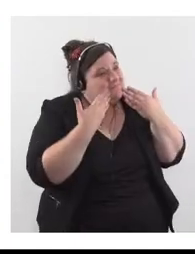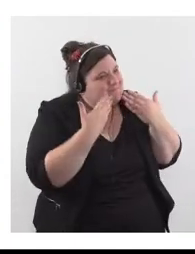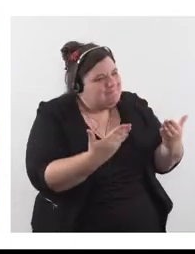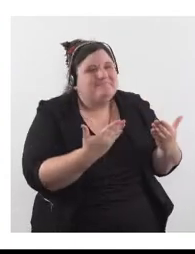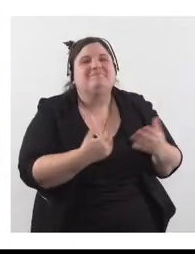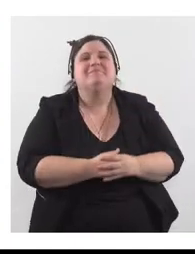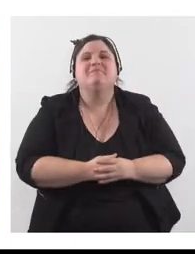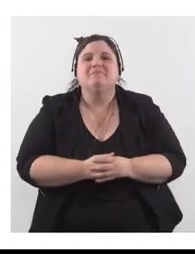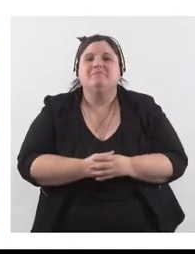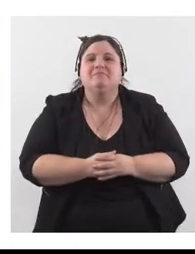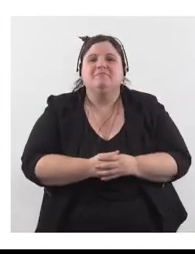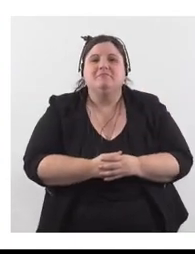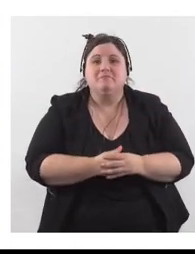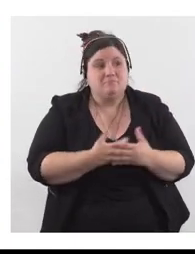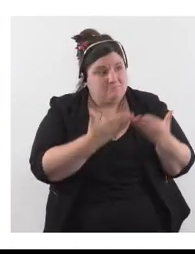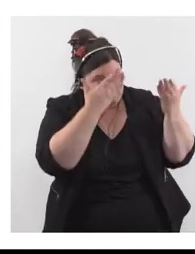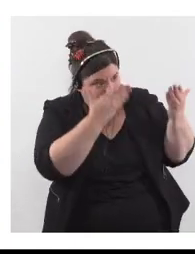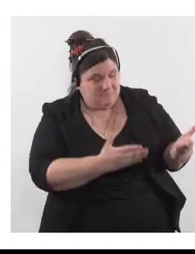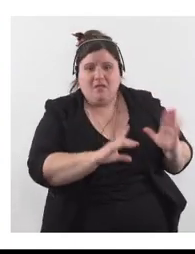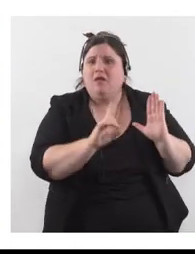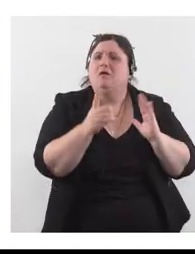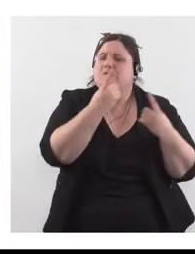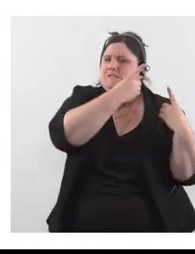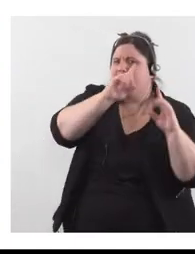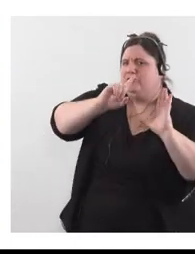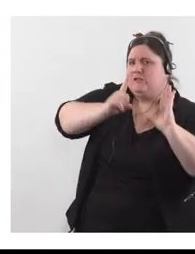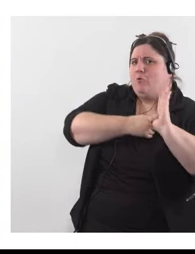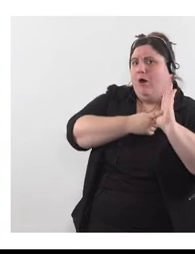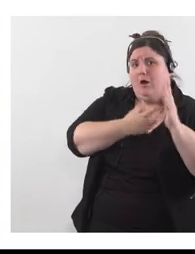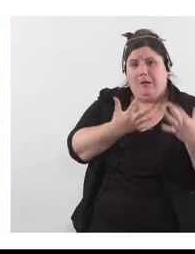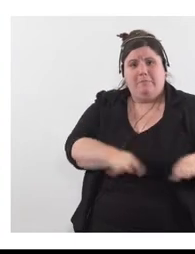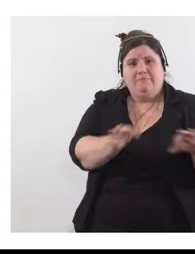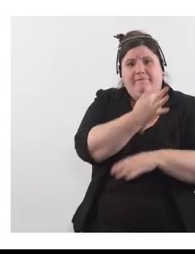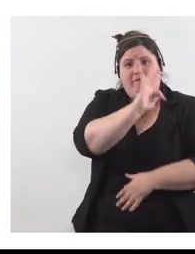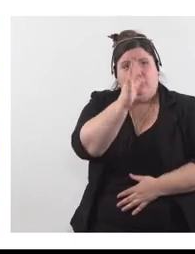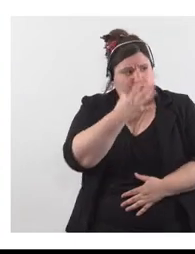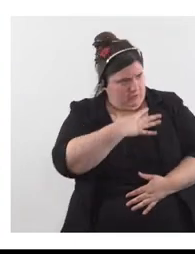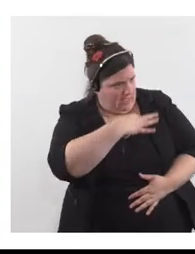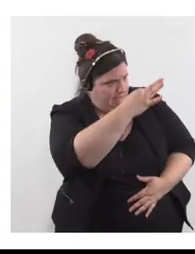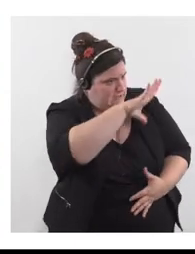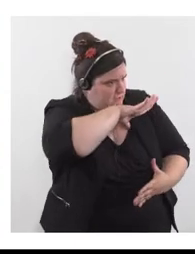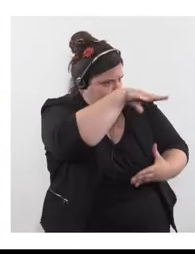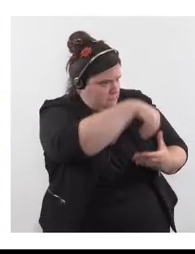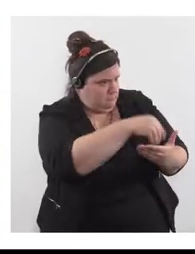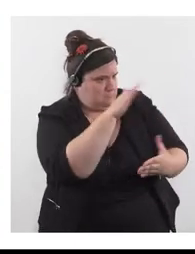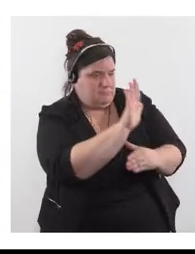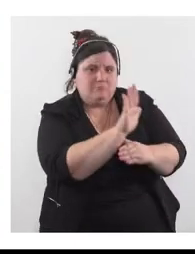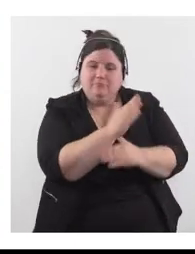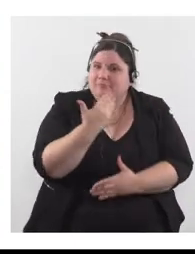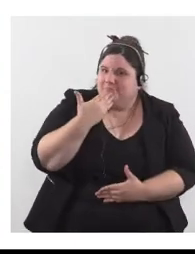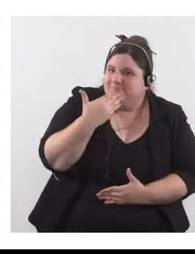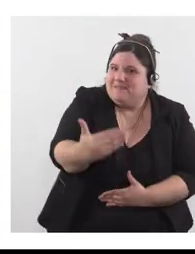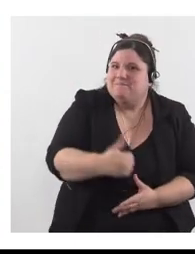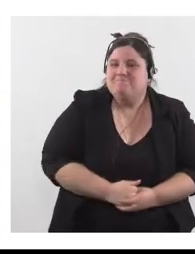merci pour le défenseur des droits français de m'avoir invité à cette conférence. Je suis heureux d'être ici avec